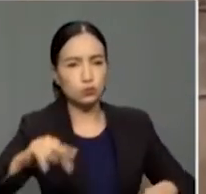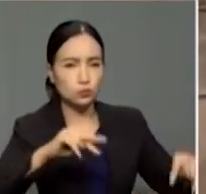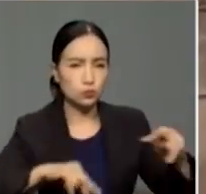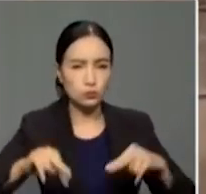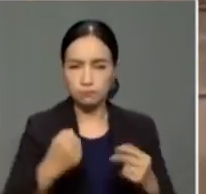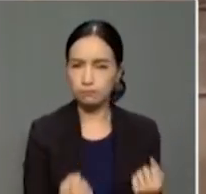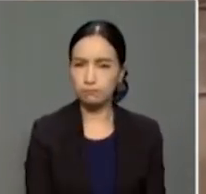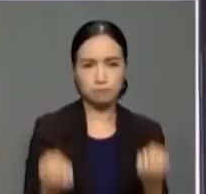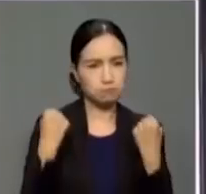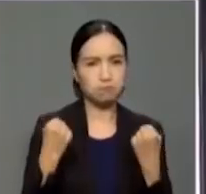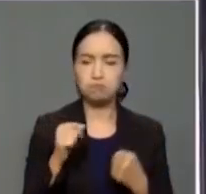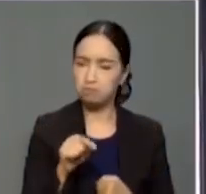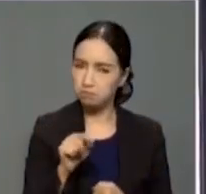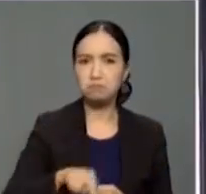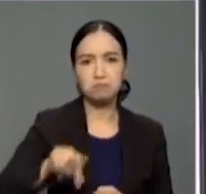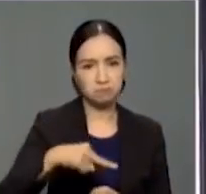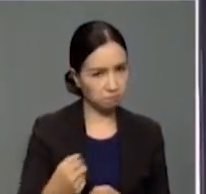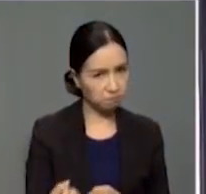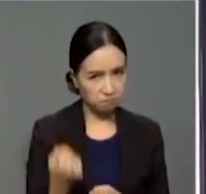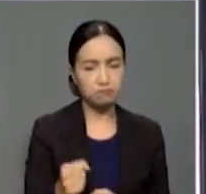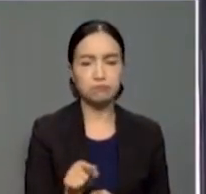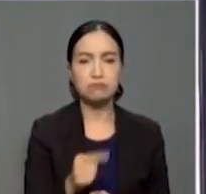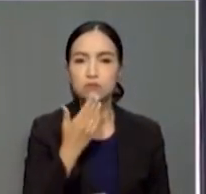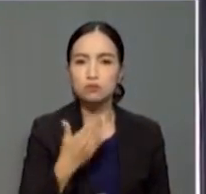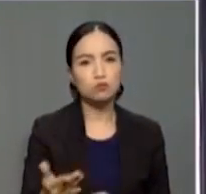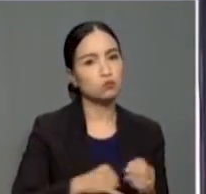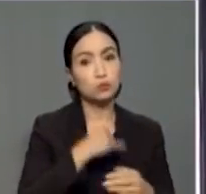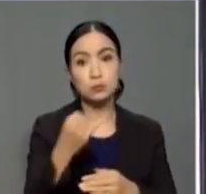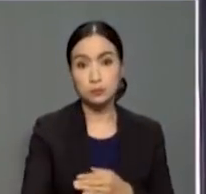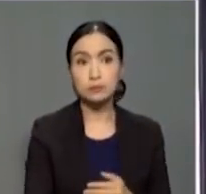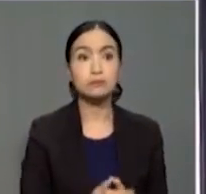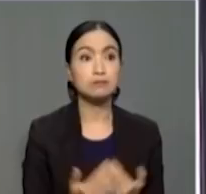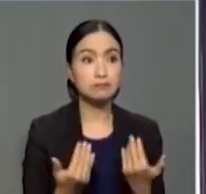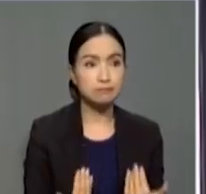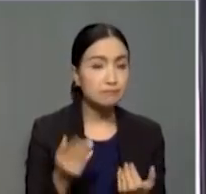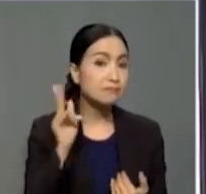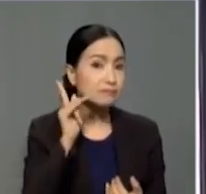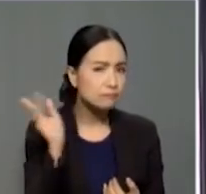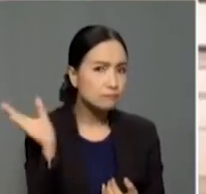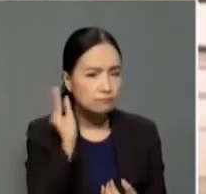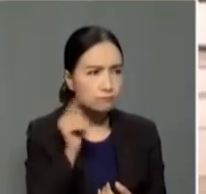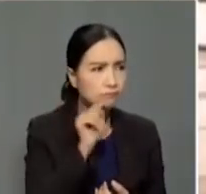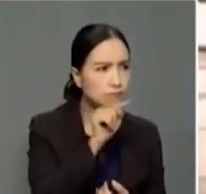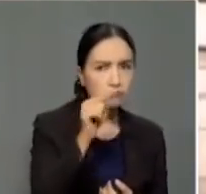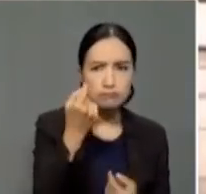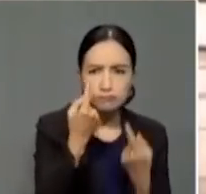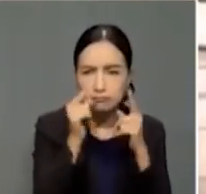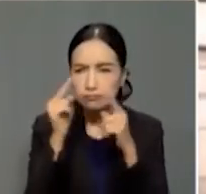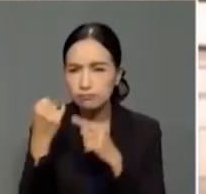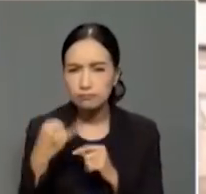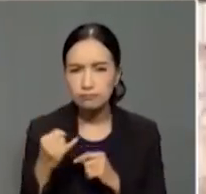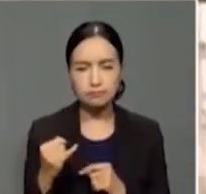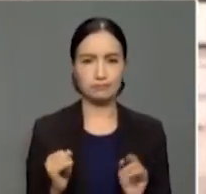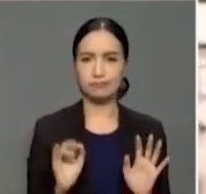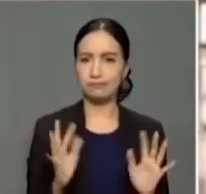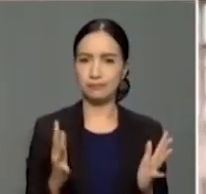แนวทางใดซึ่งจากการข่าวขณะนี้นะคะยังยืนยันว่าไม่พบความเคลื่อนไหวที่ผิดปกติค่ะ